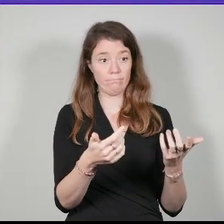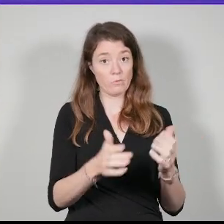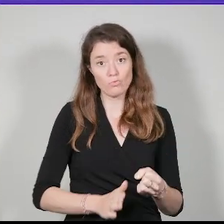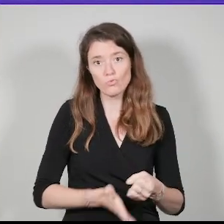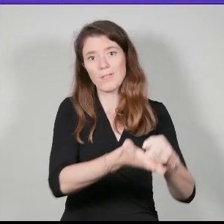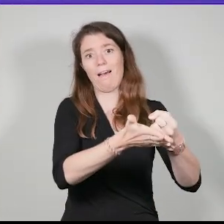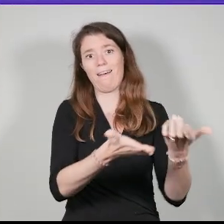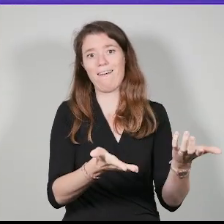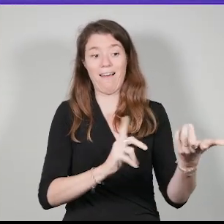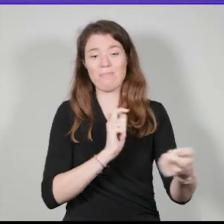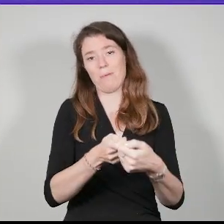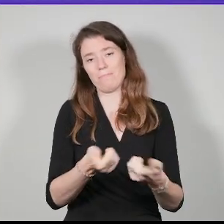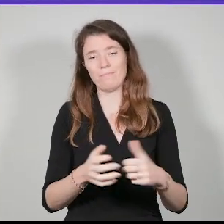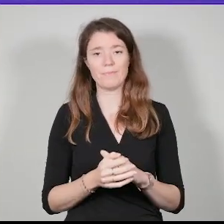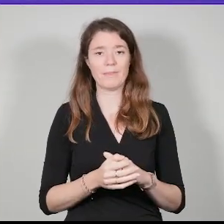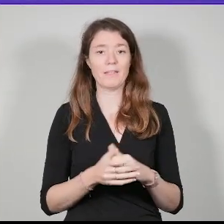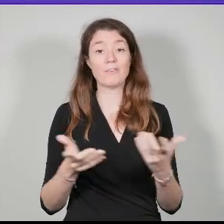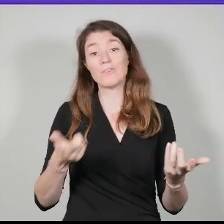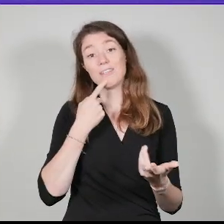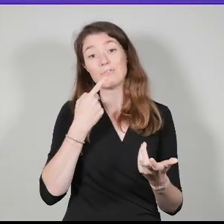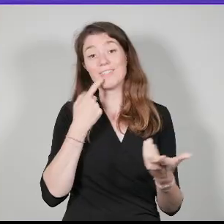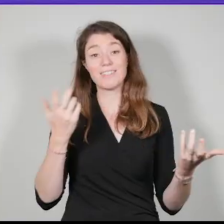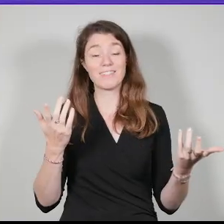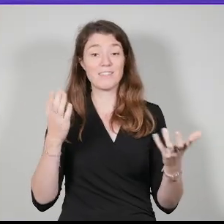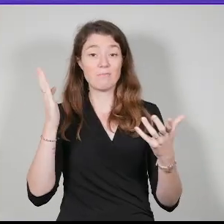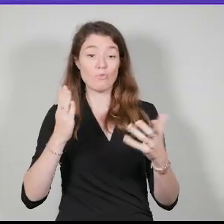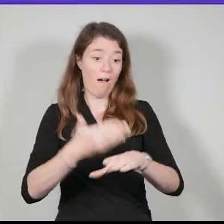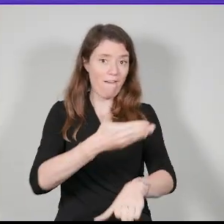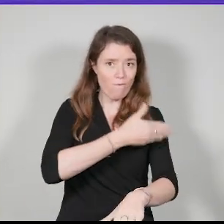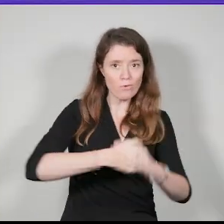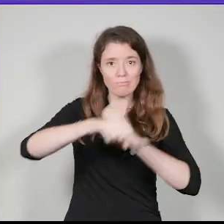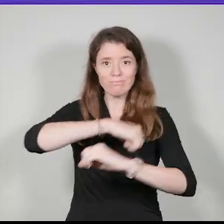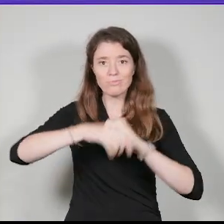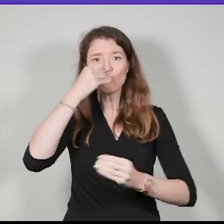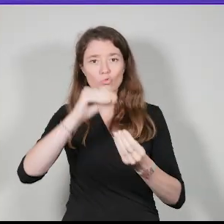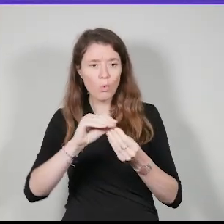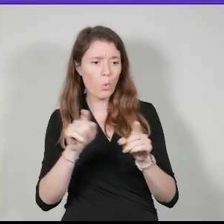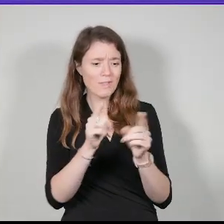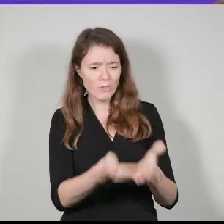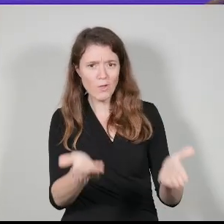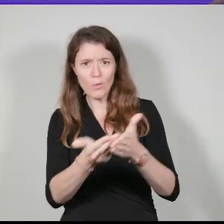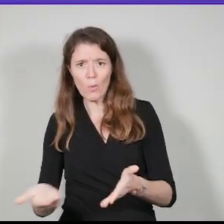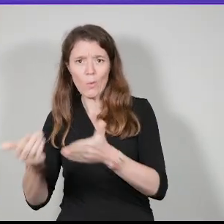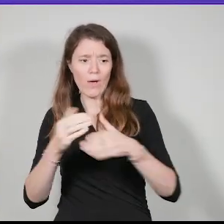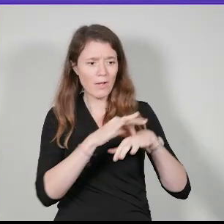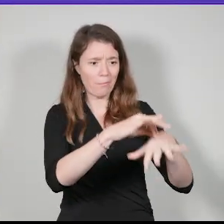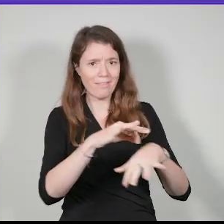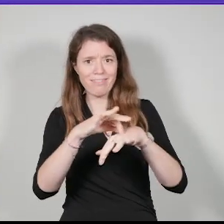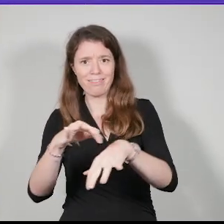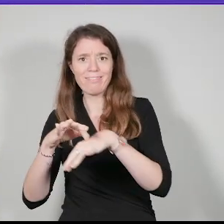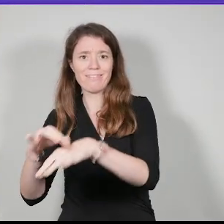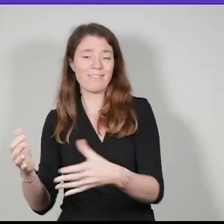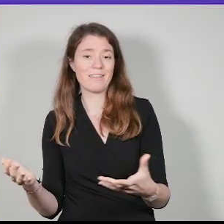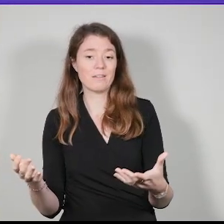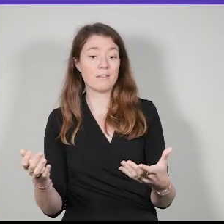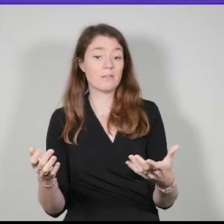soutien qui serait adapté. Donc ça veut dire qu'en fait on a besoin d'anticiper, on a besoin d'accompagner les situations des personnes,